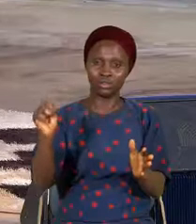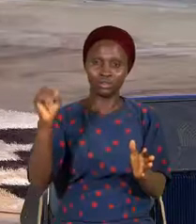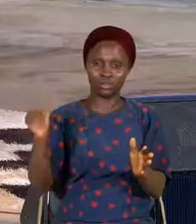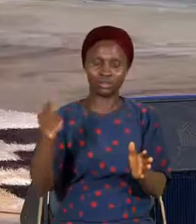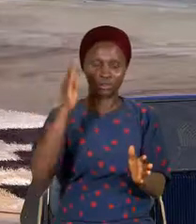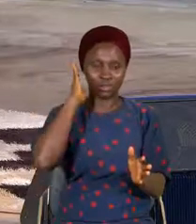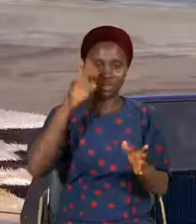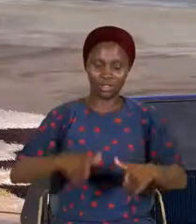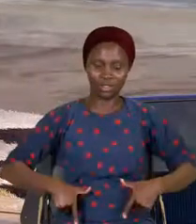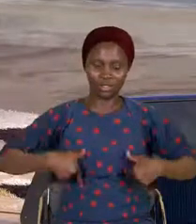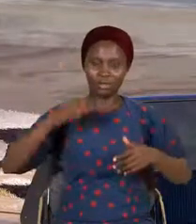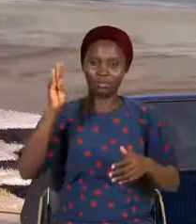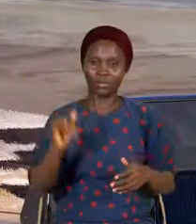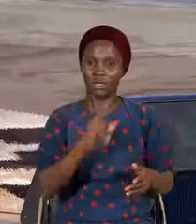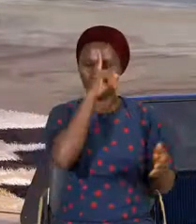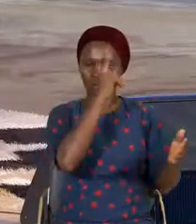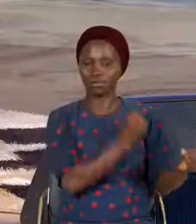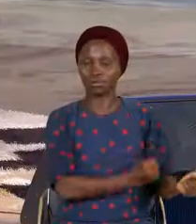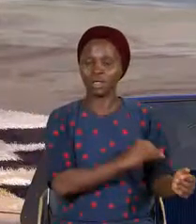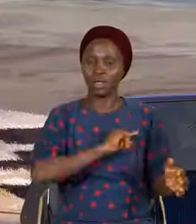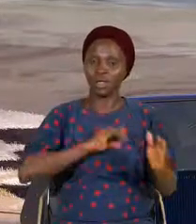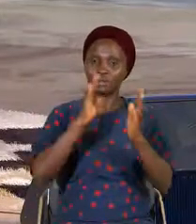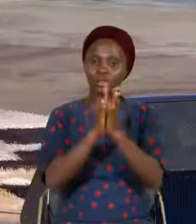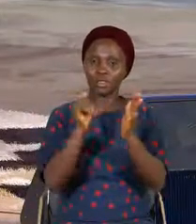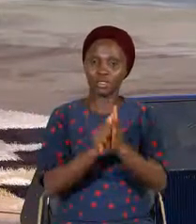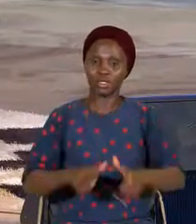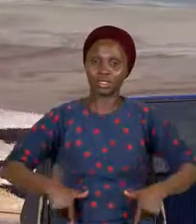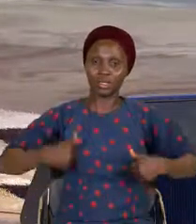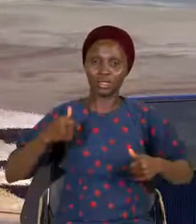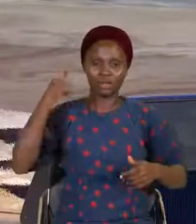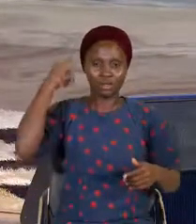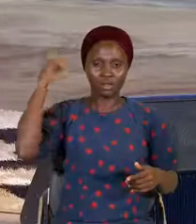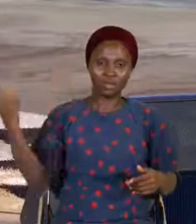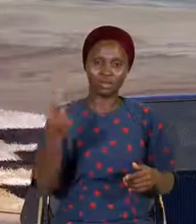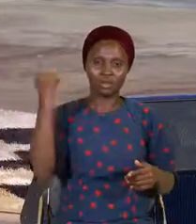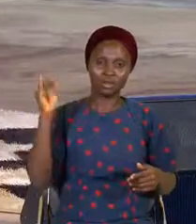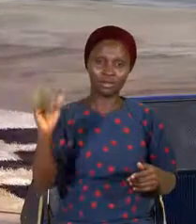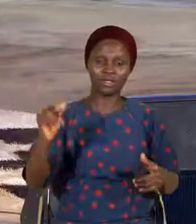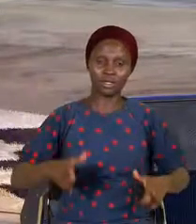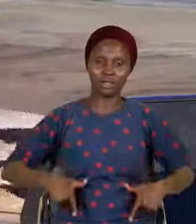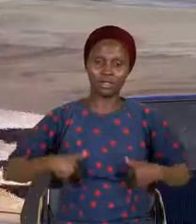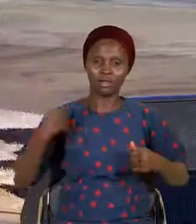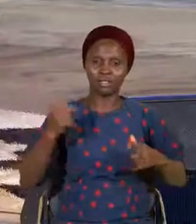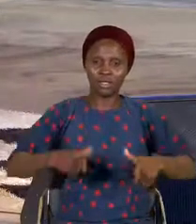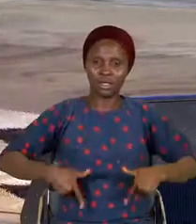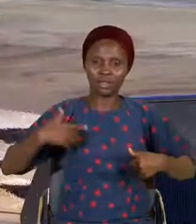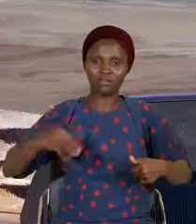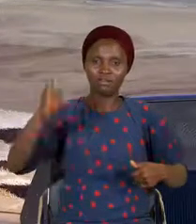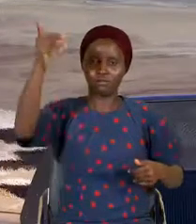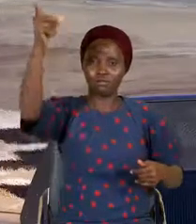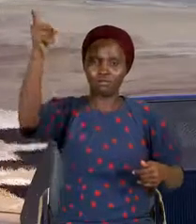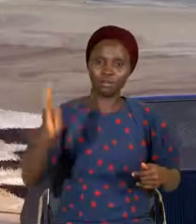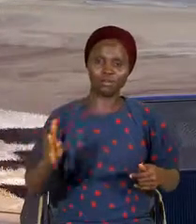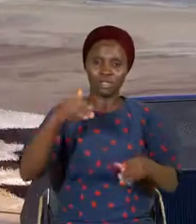la foi. Je prie que cette vie éternelle, la vie de Dieu dans